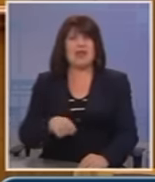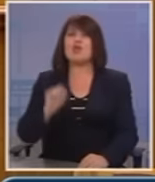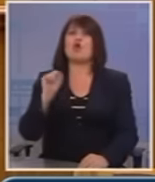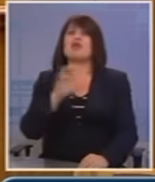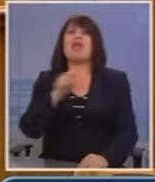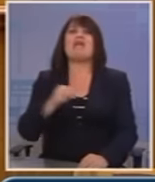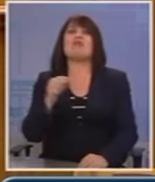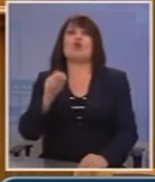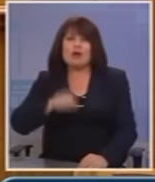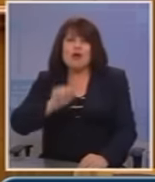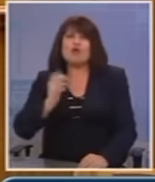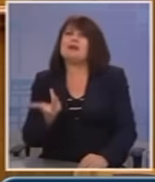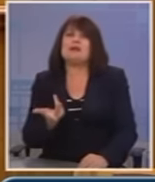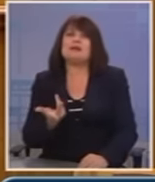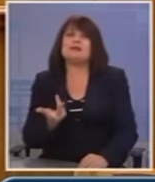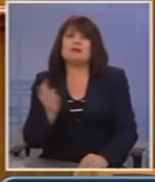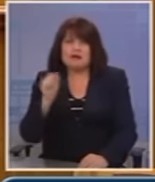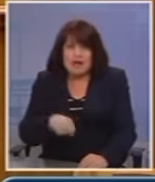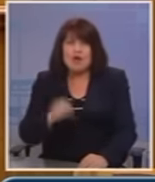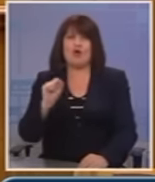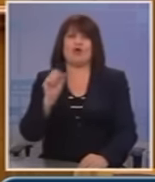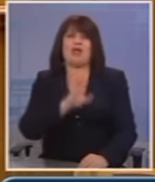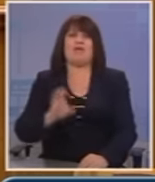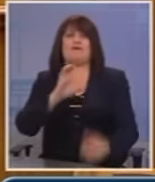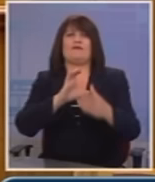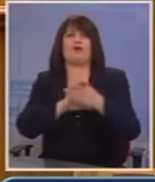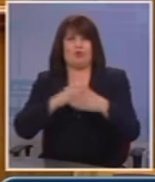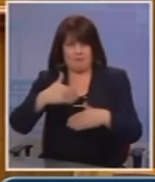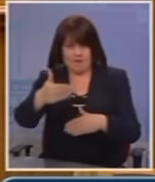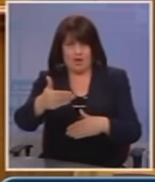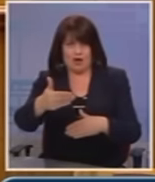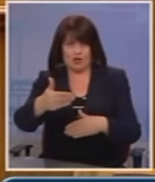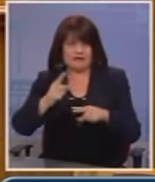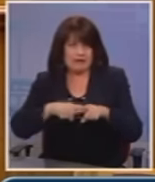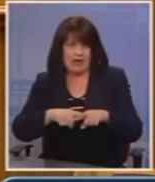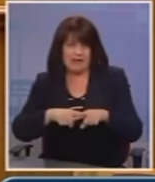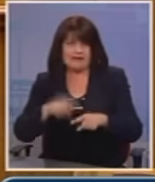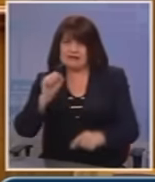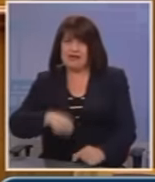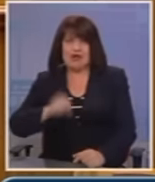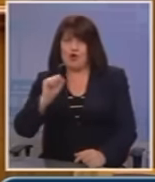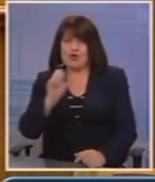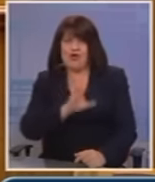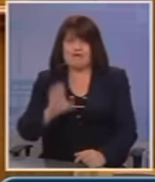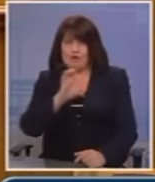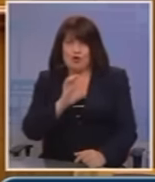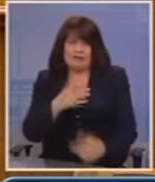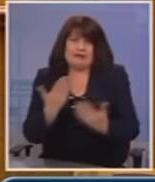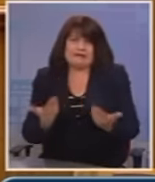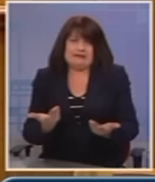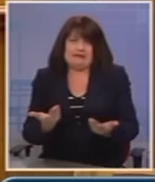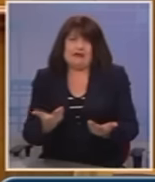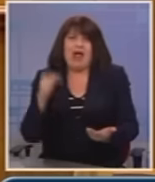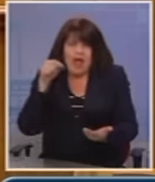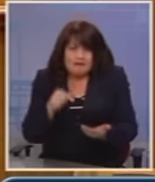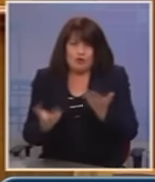ευρώ? Ναι ή όχι στην ευρωπαϊκή προοπτική της χώρας? Ναι ή όχι στην Ευρώπη τελικά? Αυτό